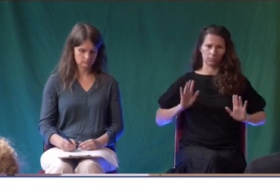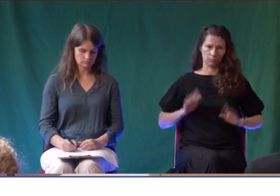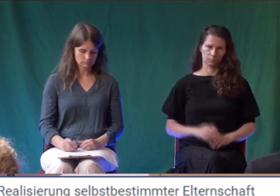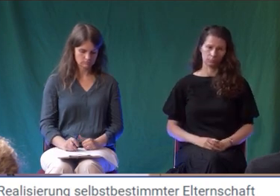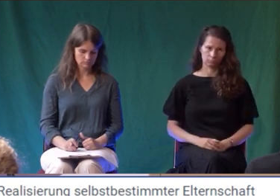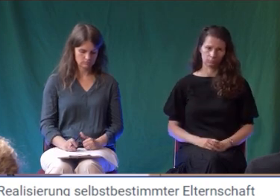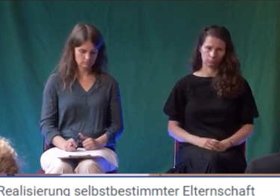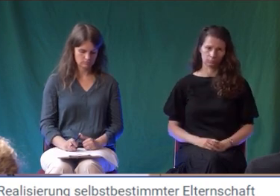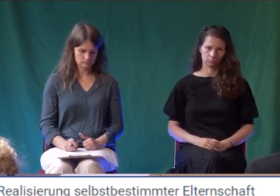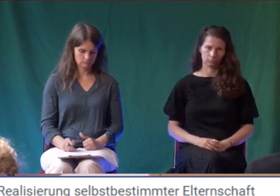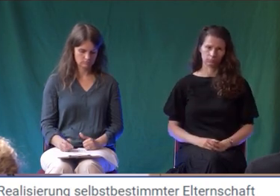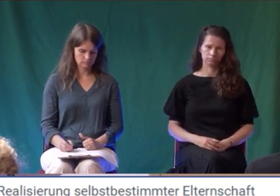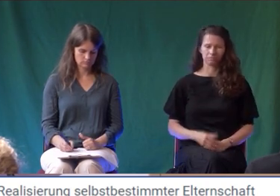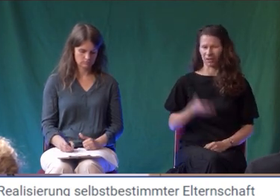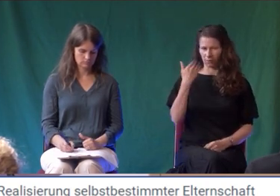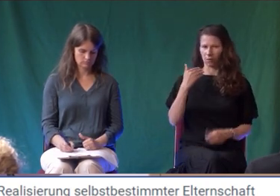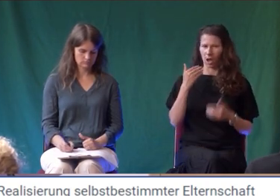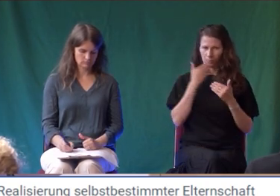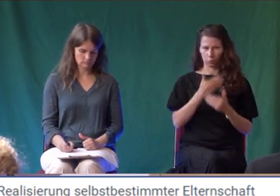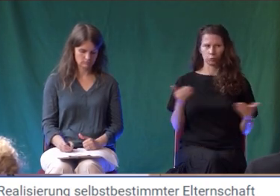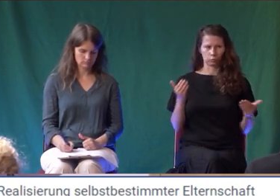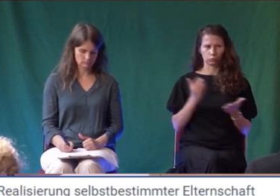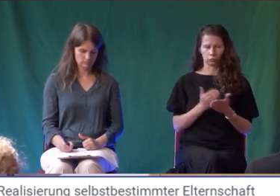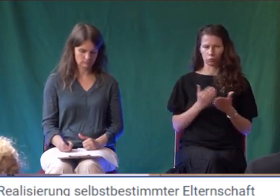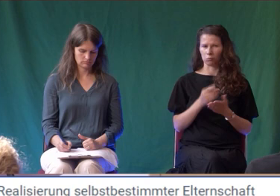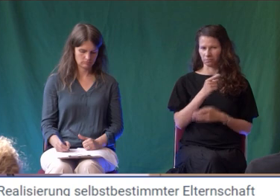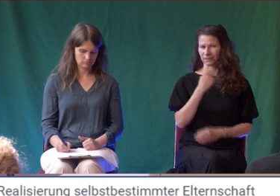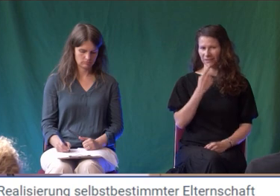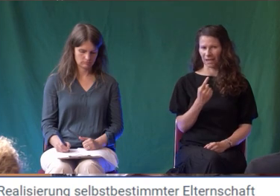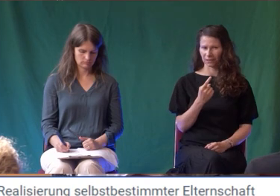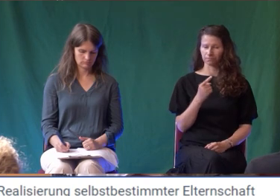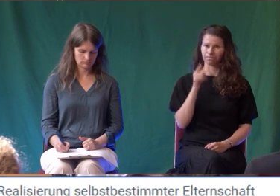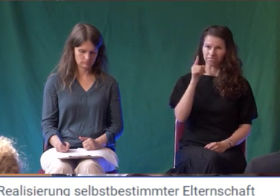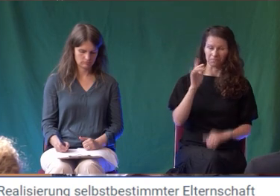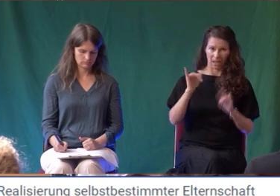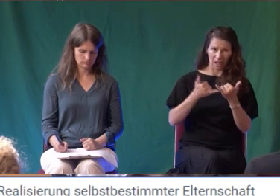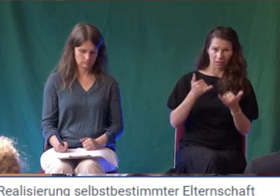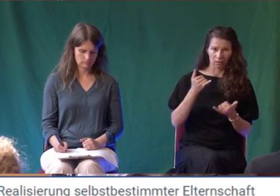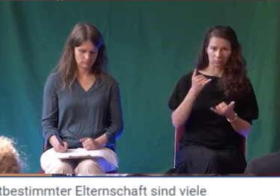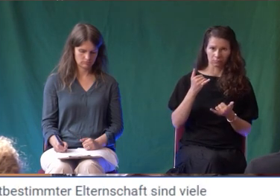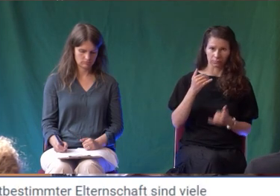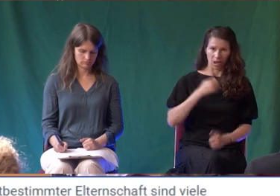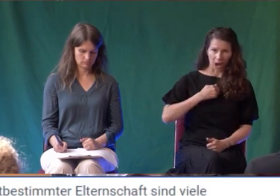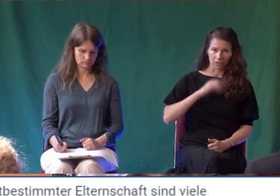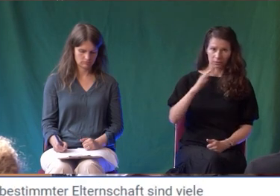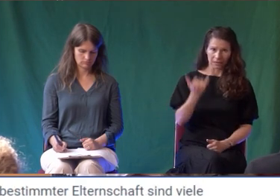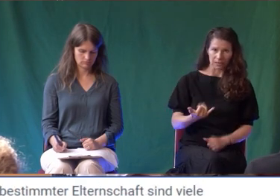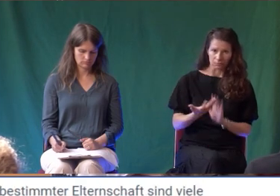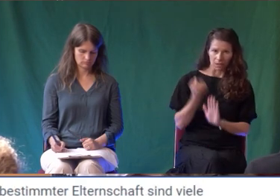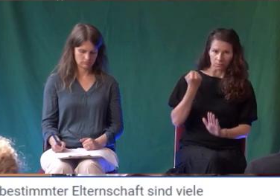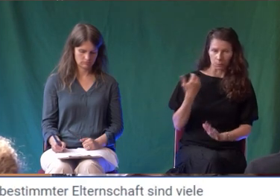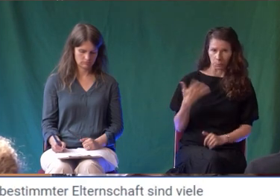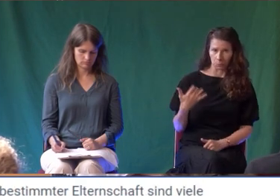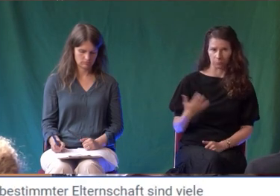so wie wir es in den Grußworten schon immer wieder eingeteilt haben mit der Angst leben müssen ihre Kinder zu verlieren